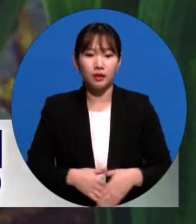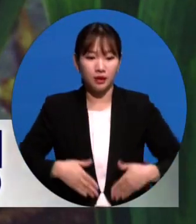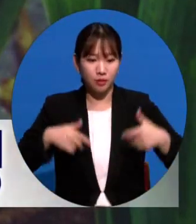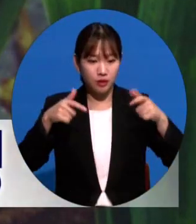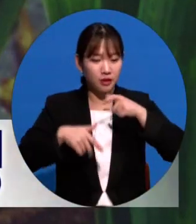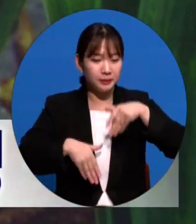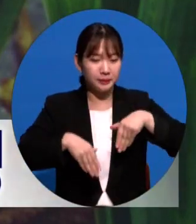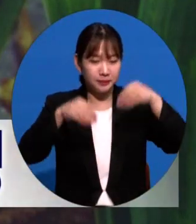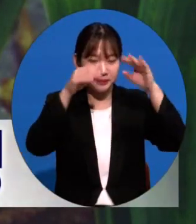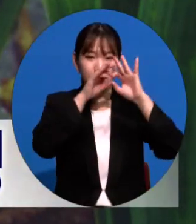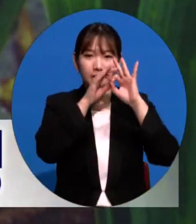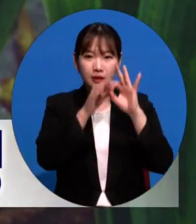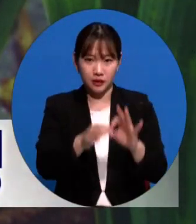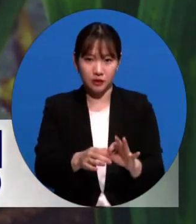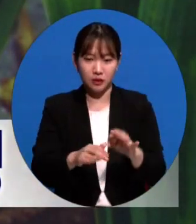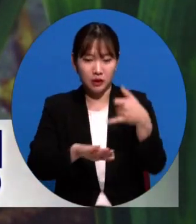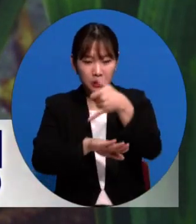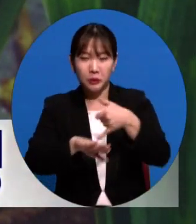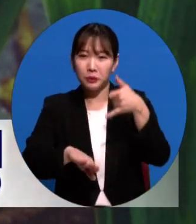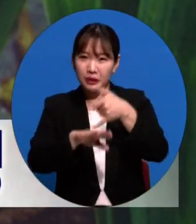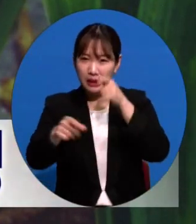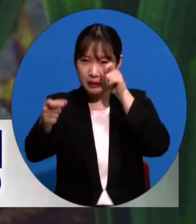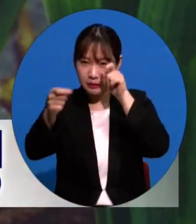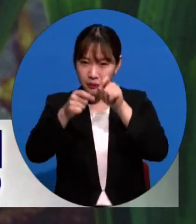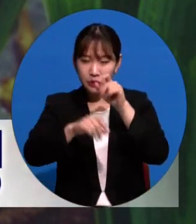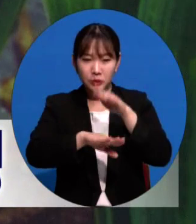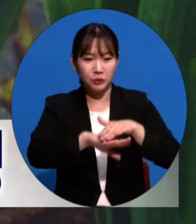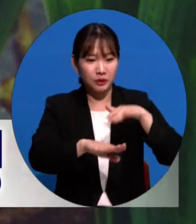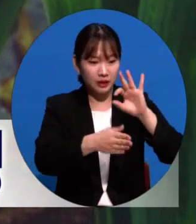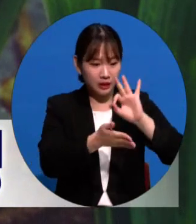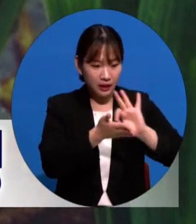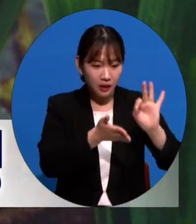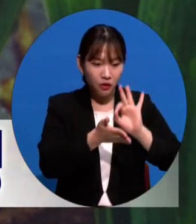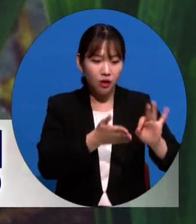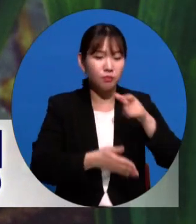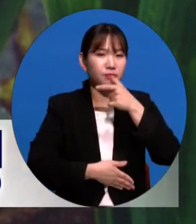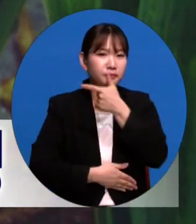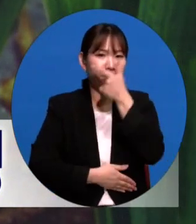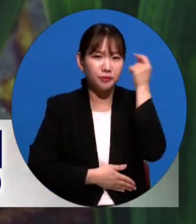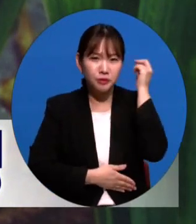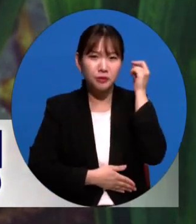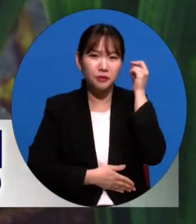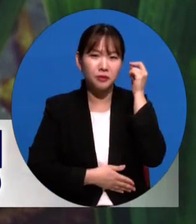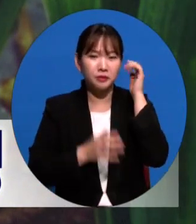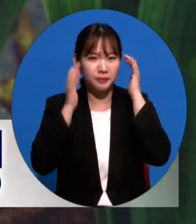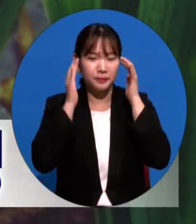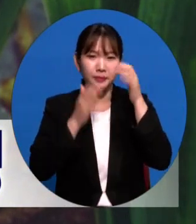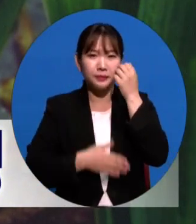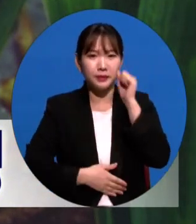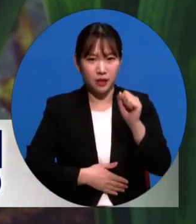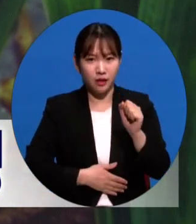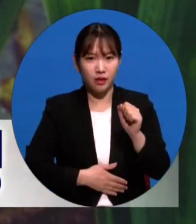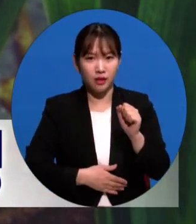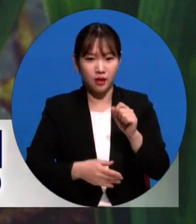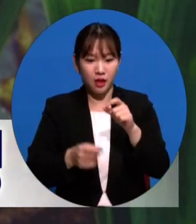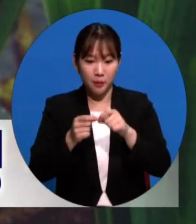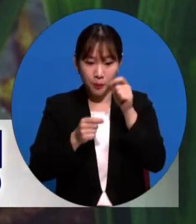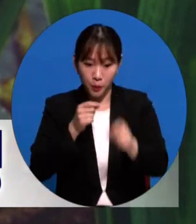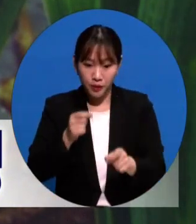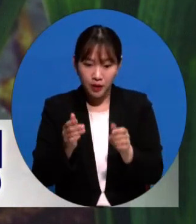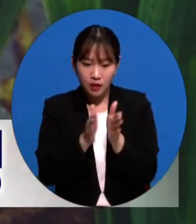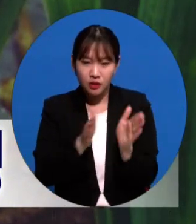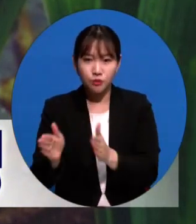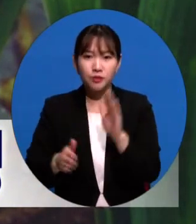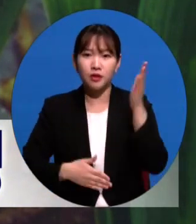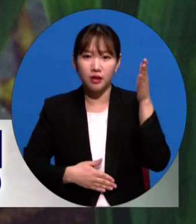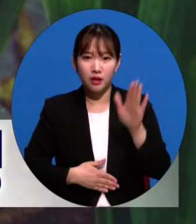남부지역에 가뭄이 지속되면서 농사철을 앞두고 농사용 물 부족 대란이 우려되고 있습니다. 당장 모내기 준비에 들어가야